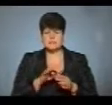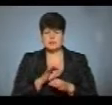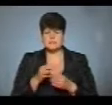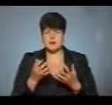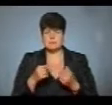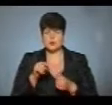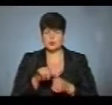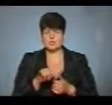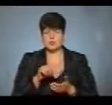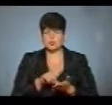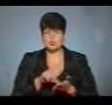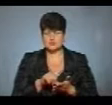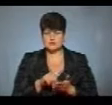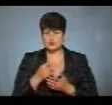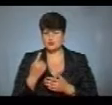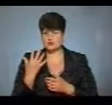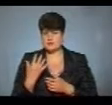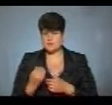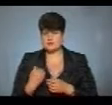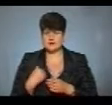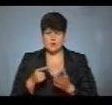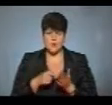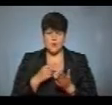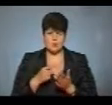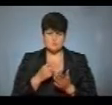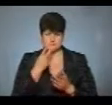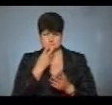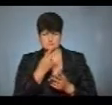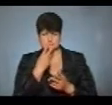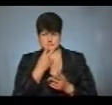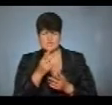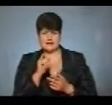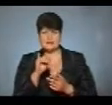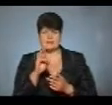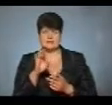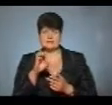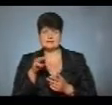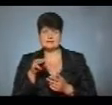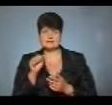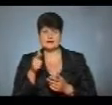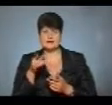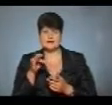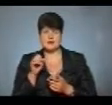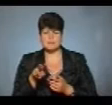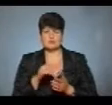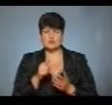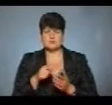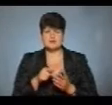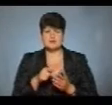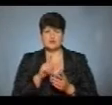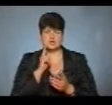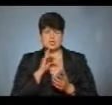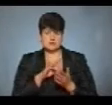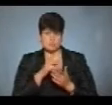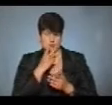них участь. Одного дня я гортав стрічку в Інстаграмі, я був підписаний на сторінку молодіжного центру і побачив